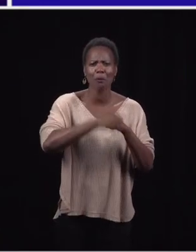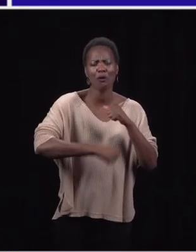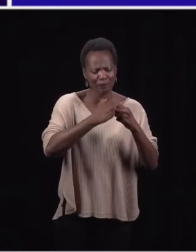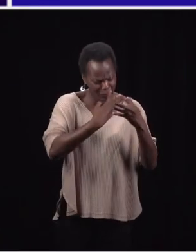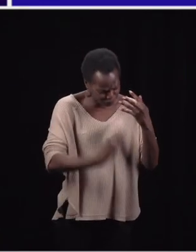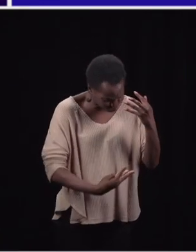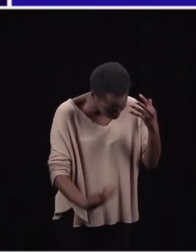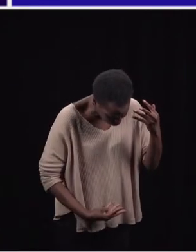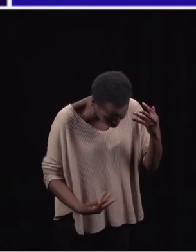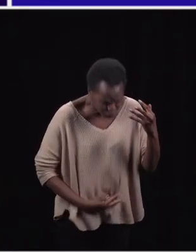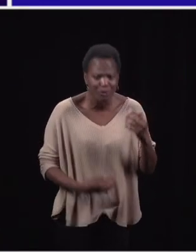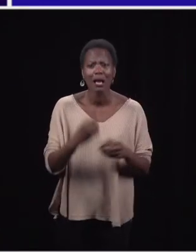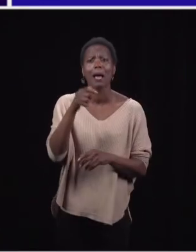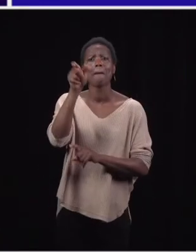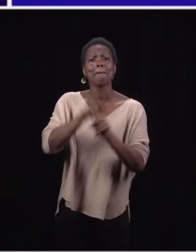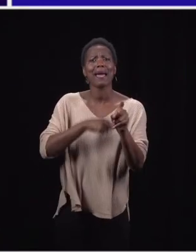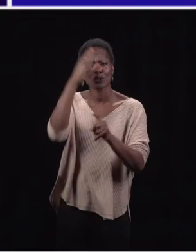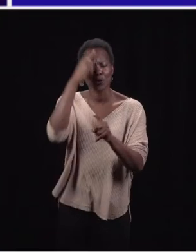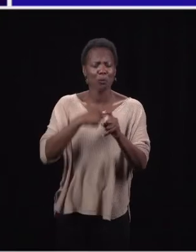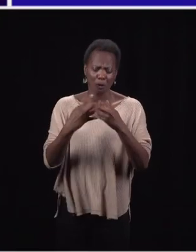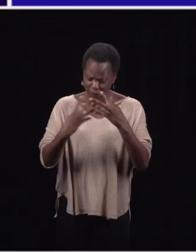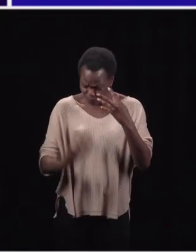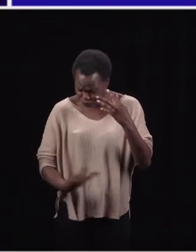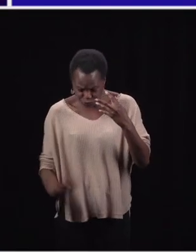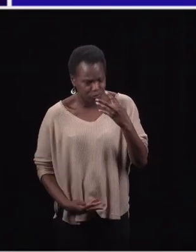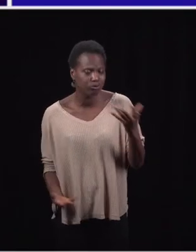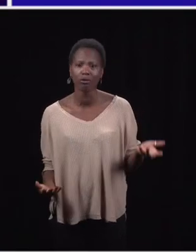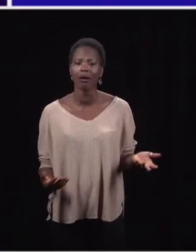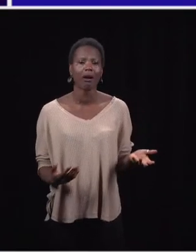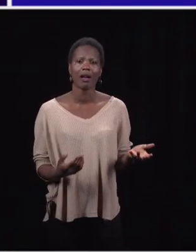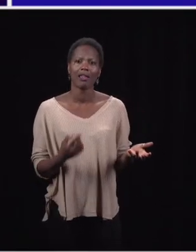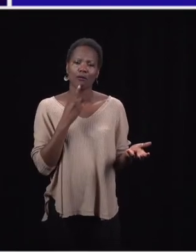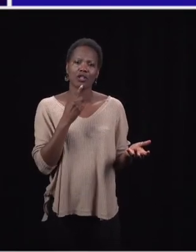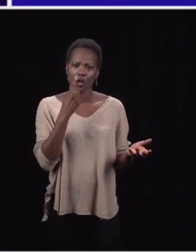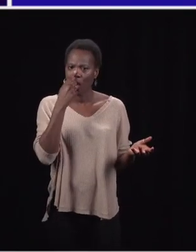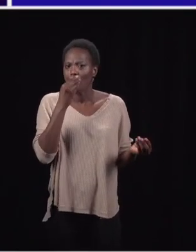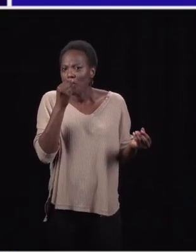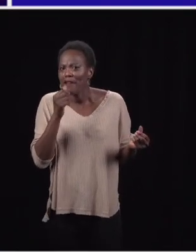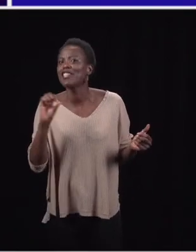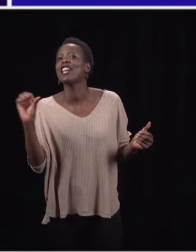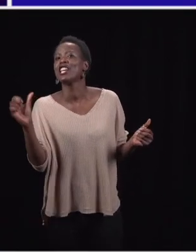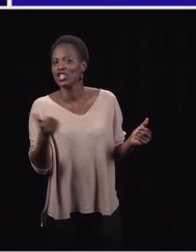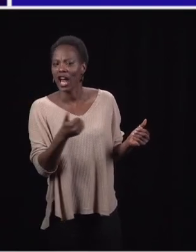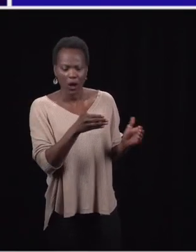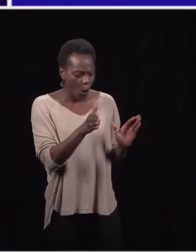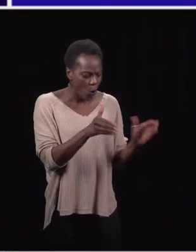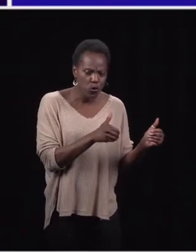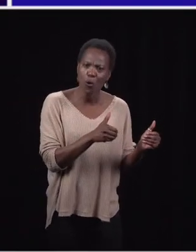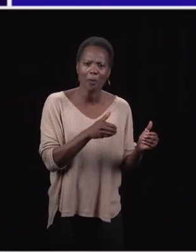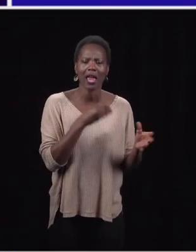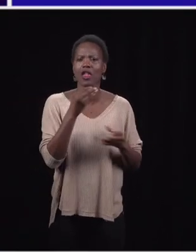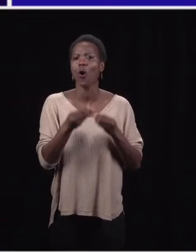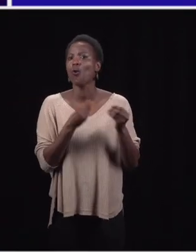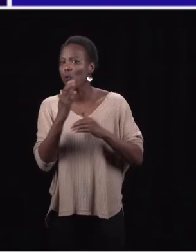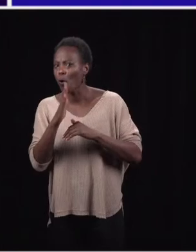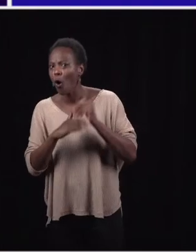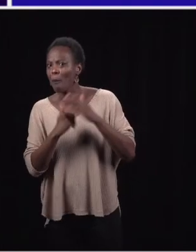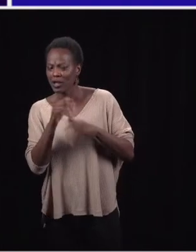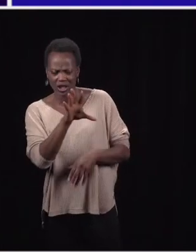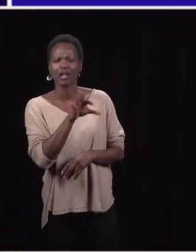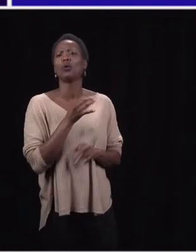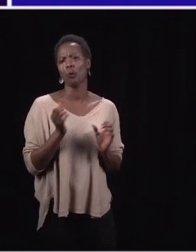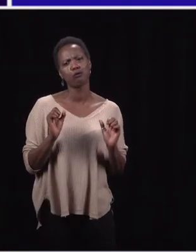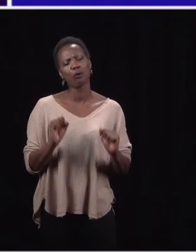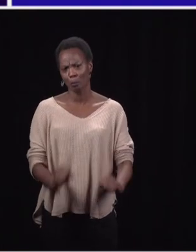donc je pense que chacun peut trouver un domaine une voix dans la tech un métier qui lui plaît